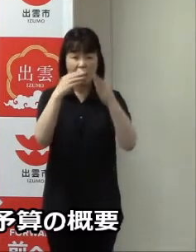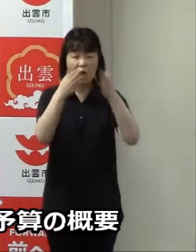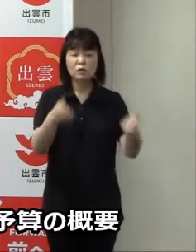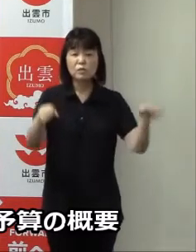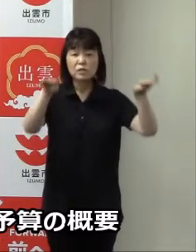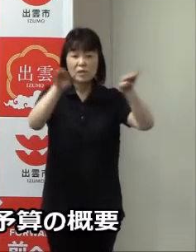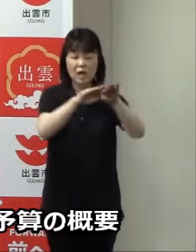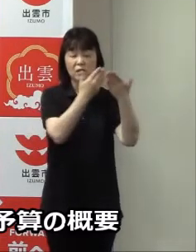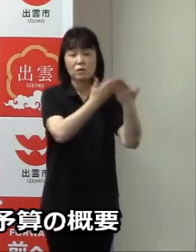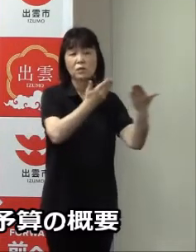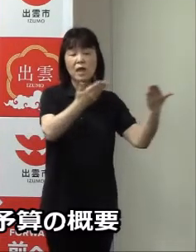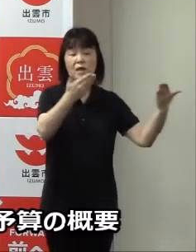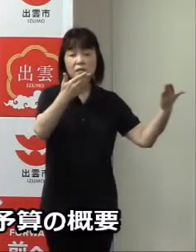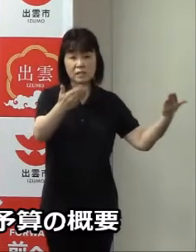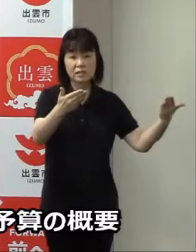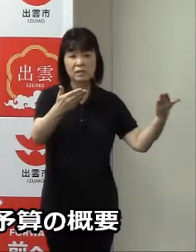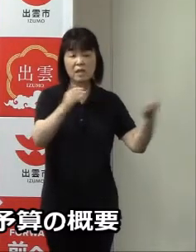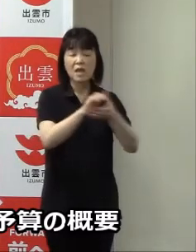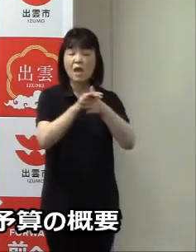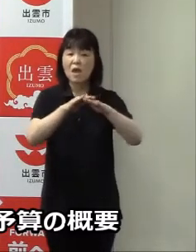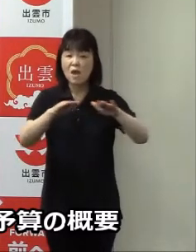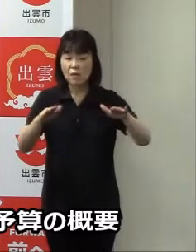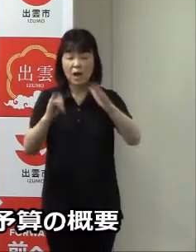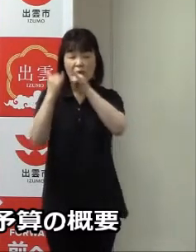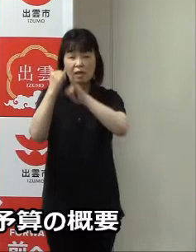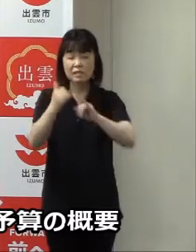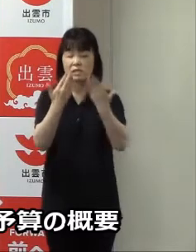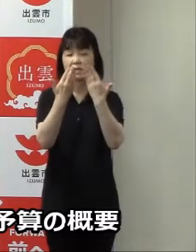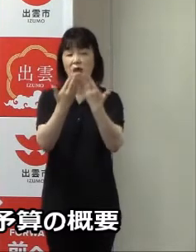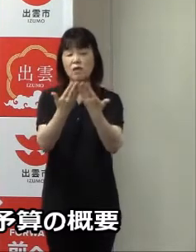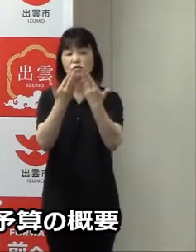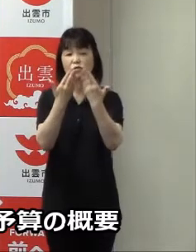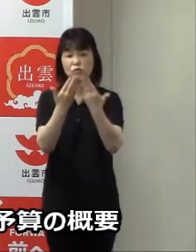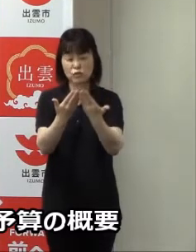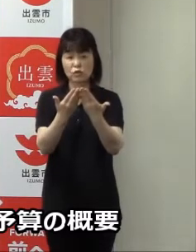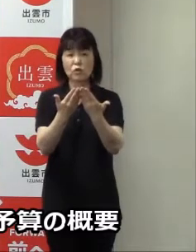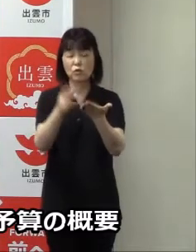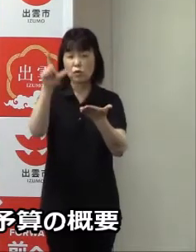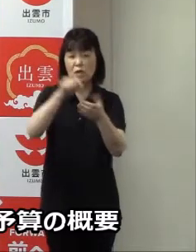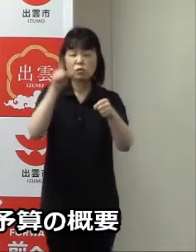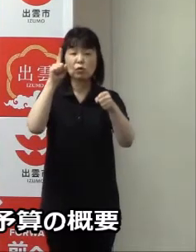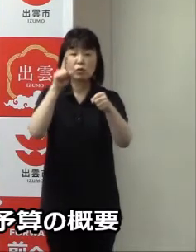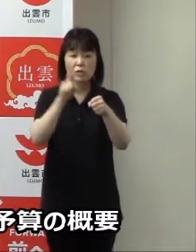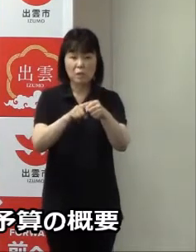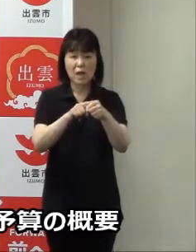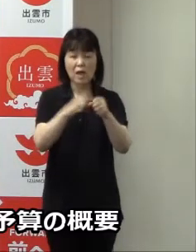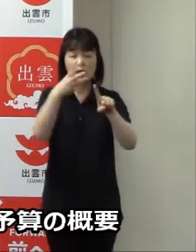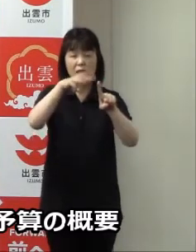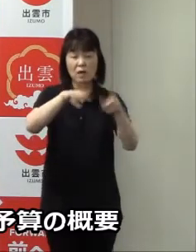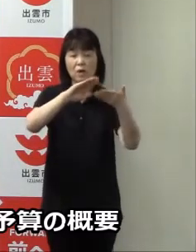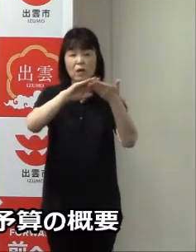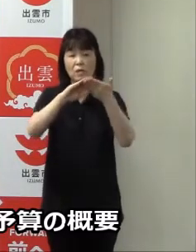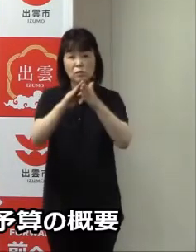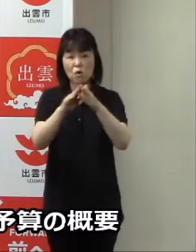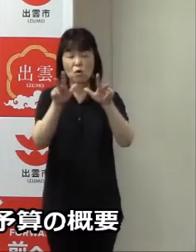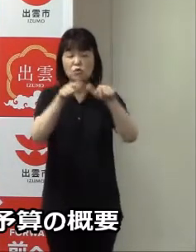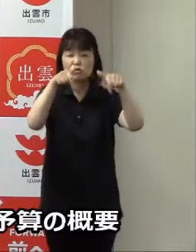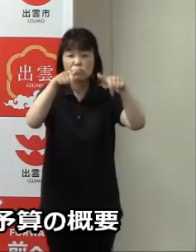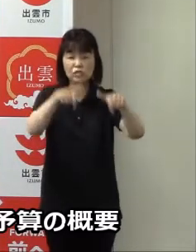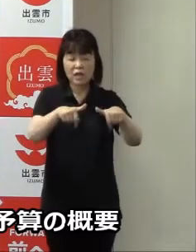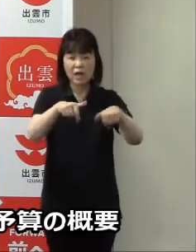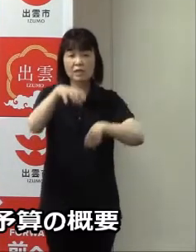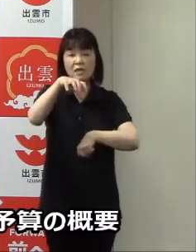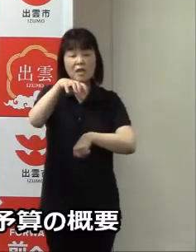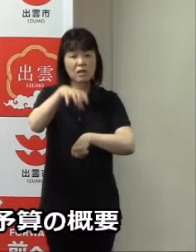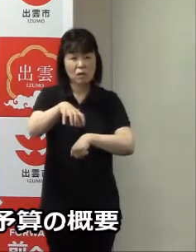行う展示や平和歴史学習での活用に向けた氷川町出祭に、所在する